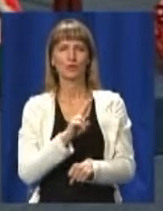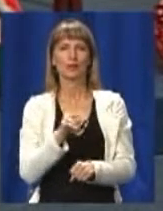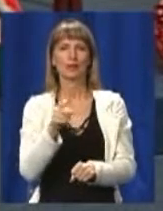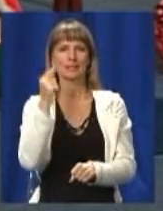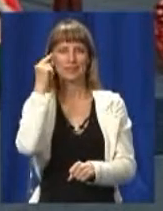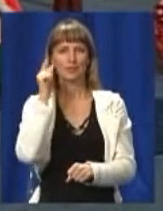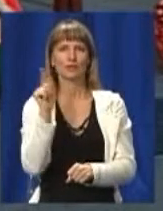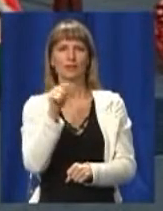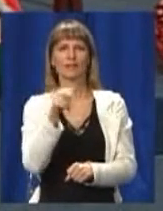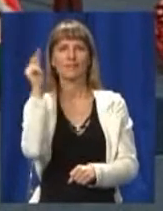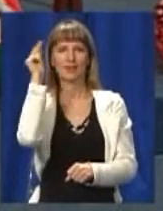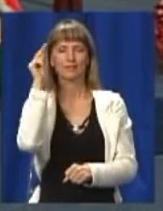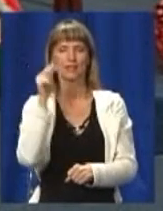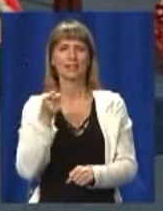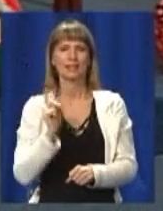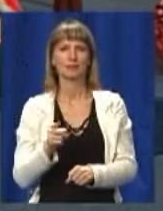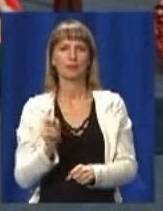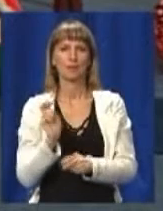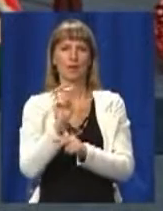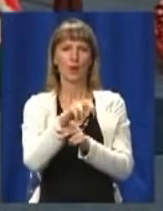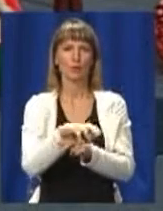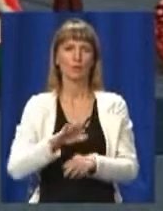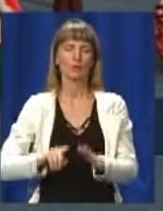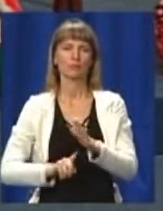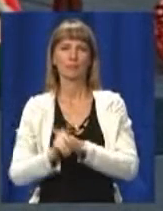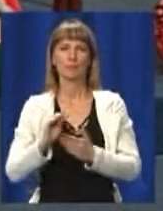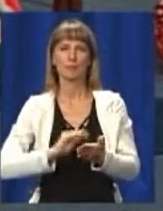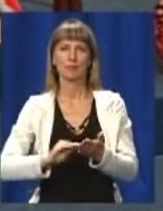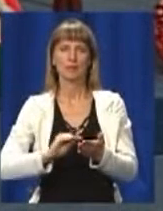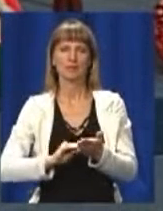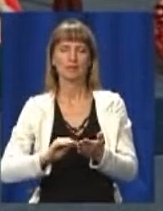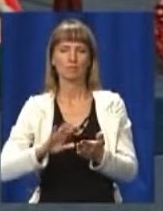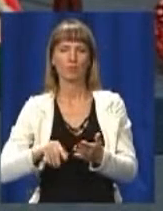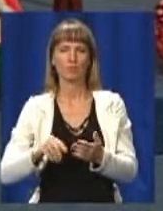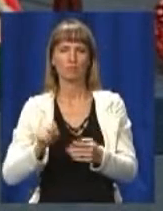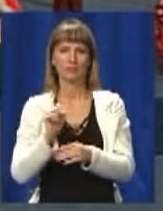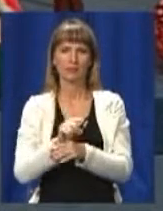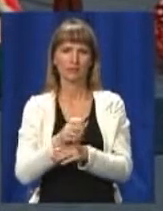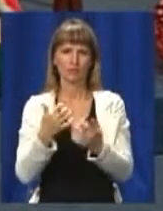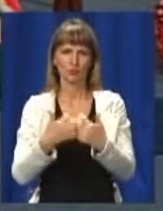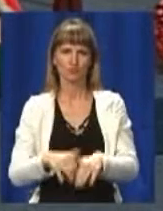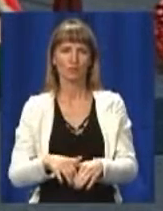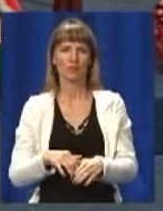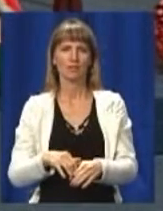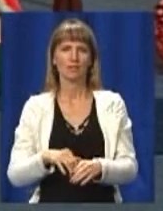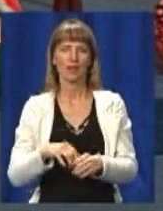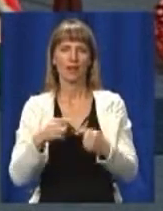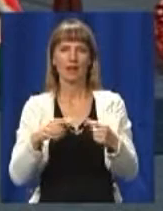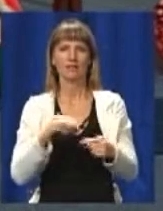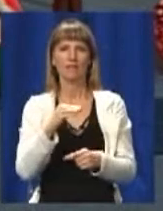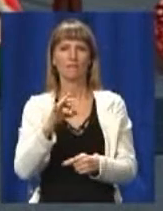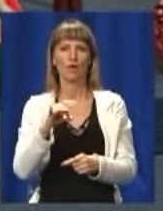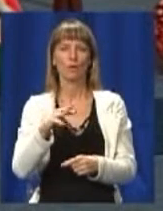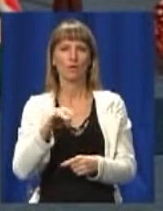їх знає, що вони там вивчають. Да? Насправді приходять і потім починають писати конспекти, розв'язувати задачі, страшні формули. Тому що інколи,